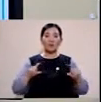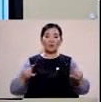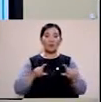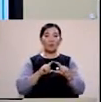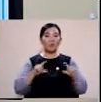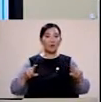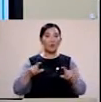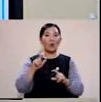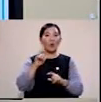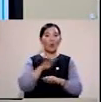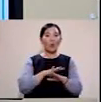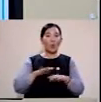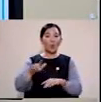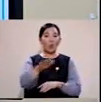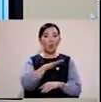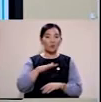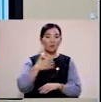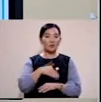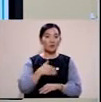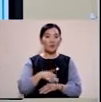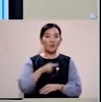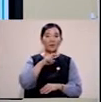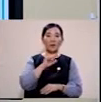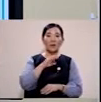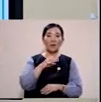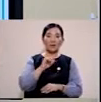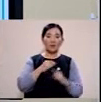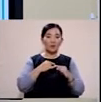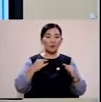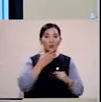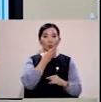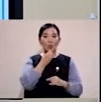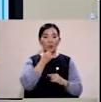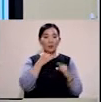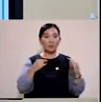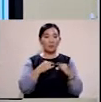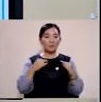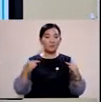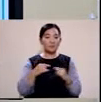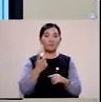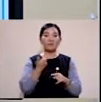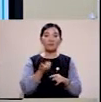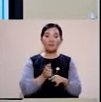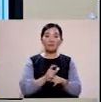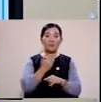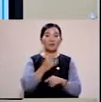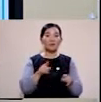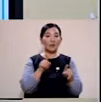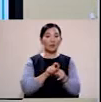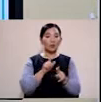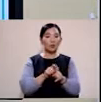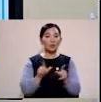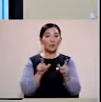maktab hovlisi. Parta, chiroyli partalar. Siz ham mana shunday so'z